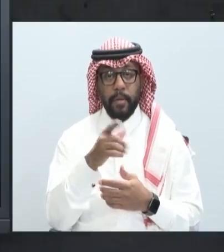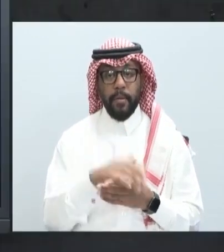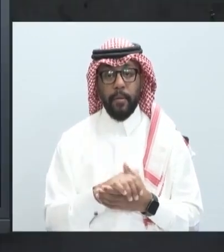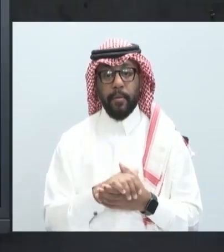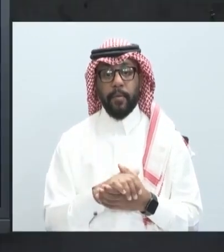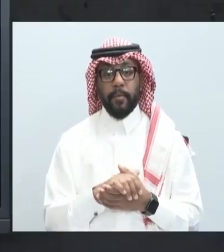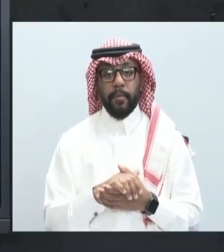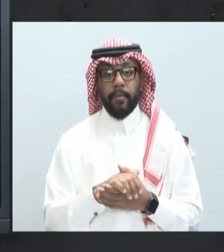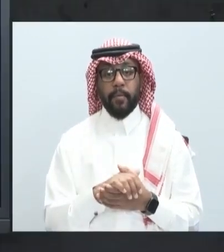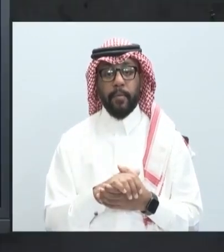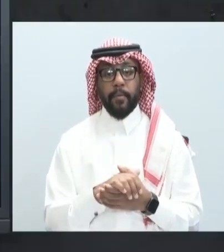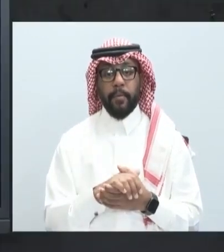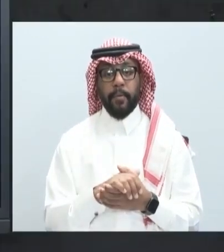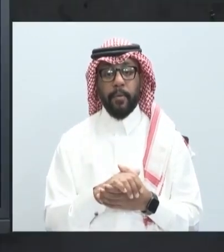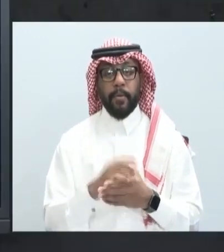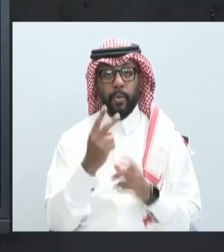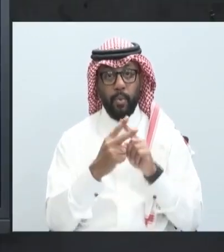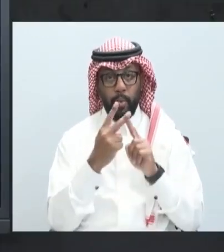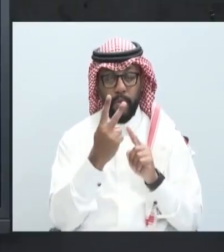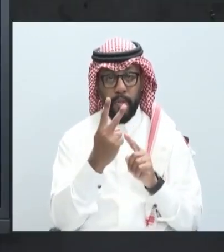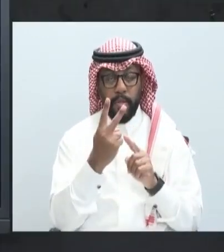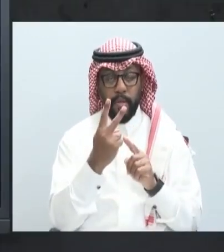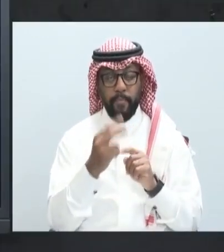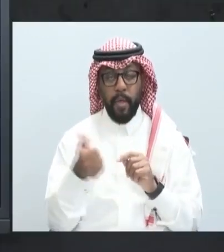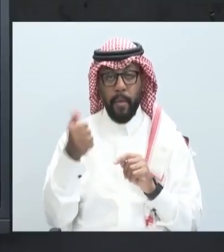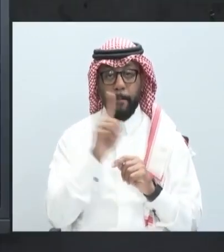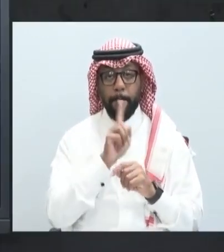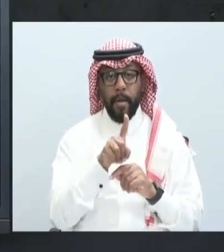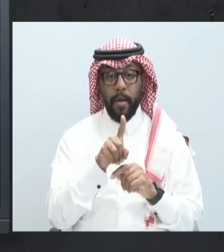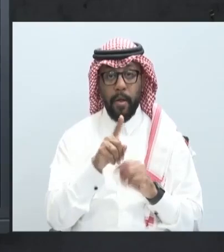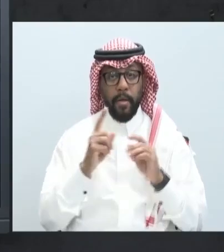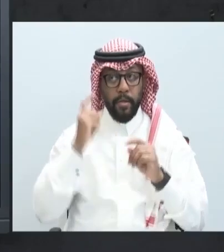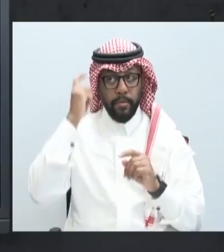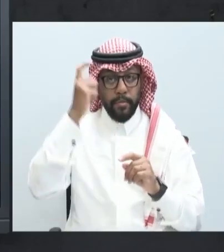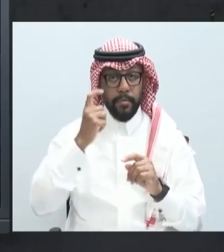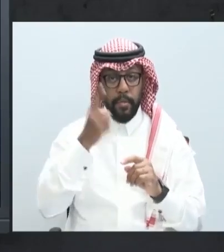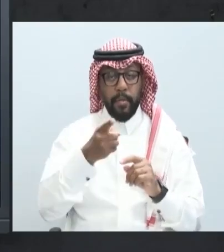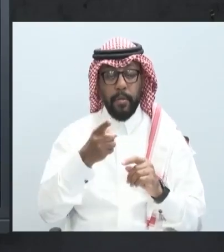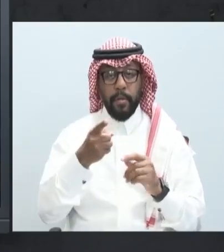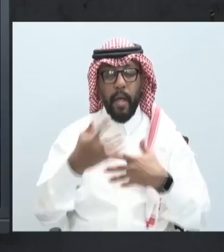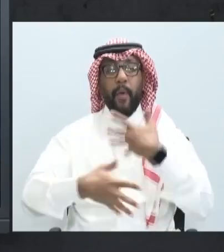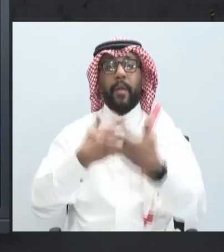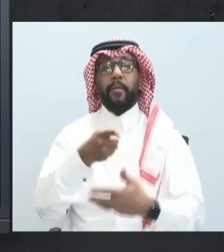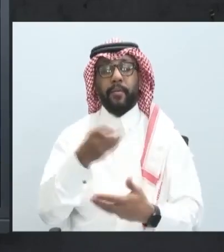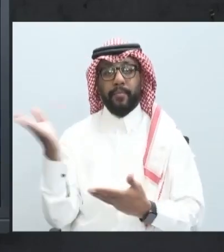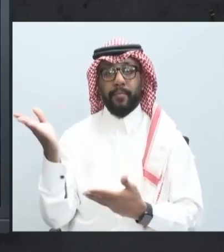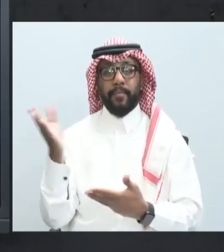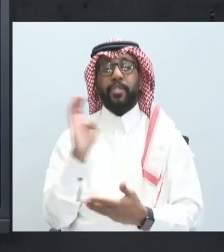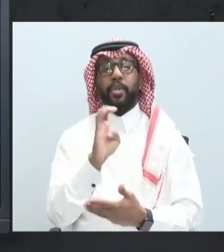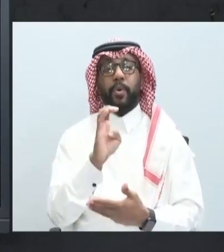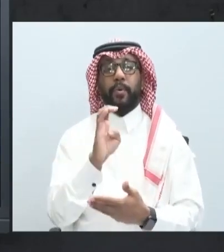عند هذه الفقره الاولى او الف وباء نحاول ان يجيب عنها همم